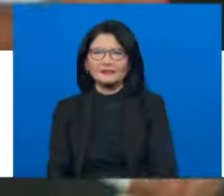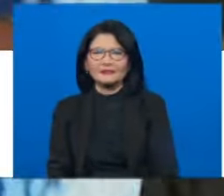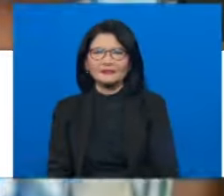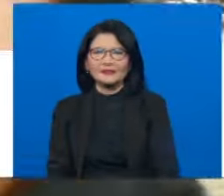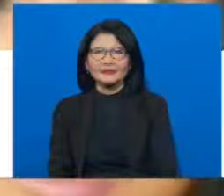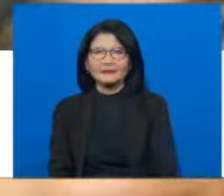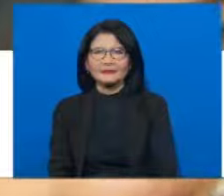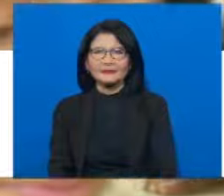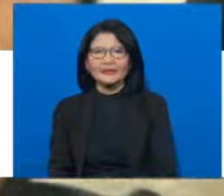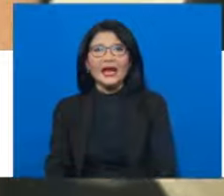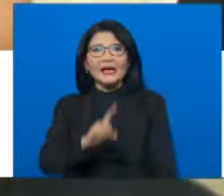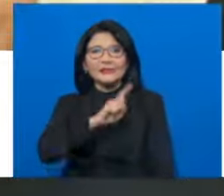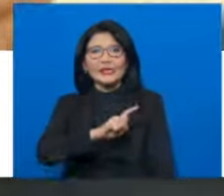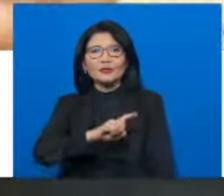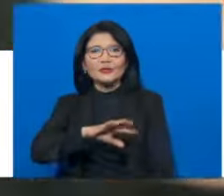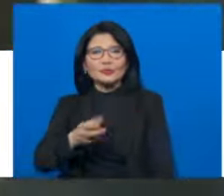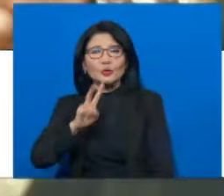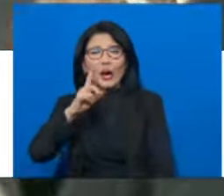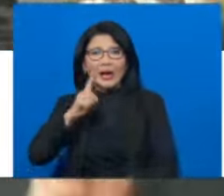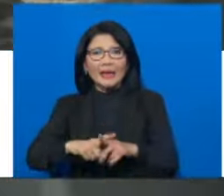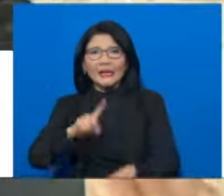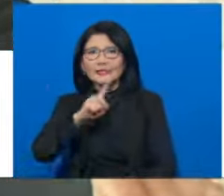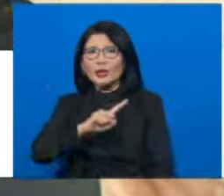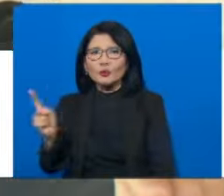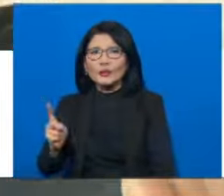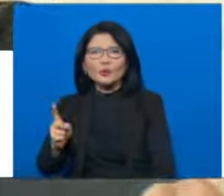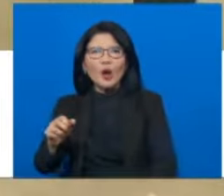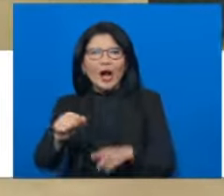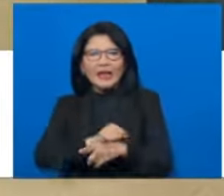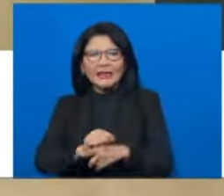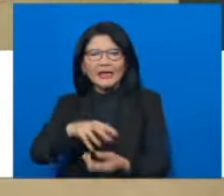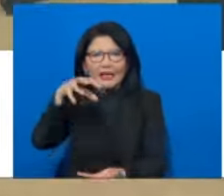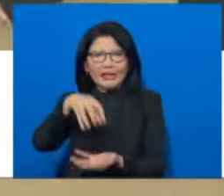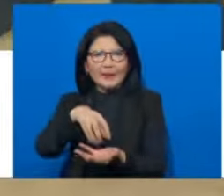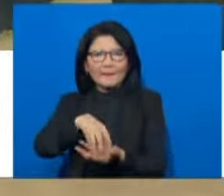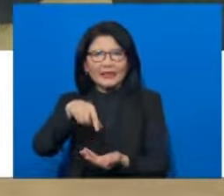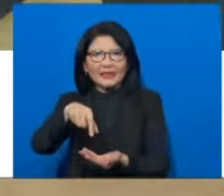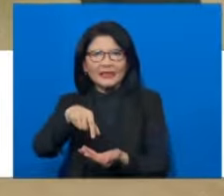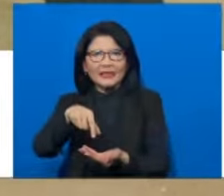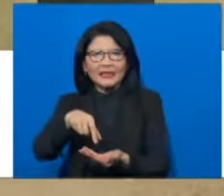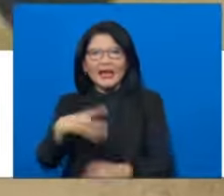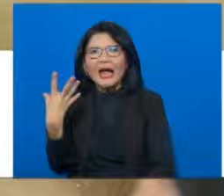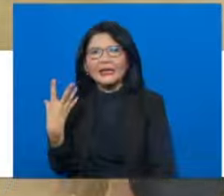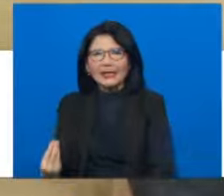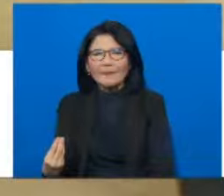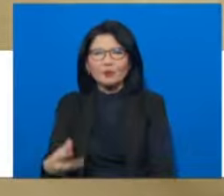hinggaa hingali seminggu Mere berh di padepokan yang berada di tengah